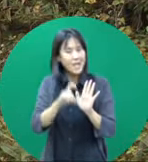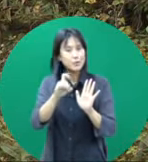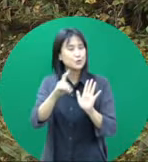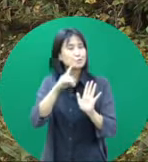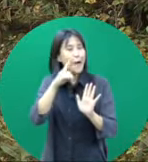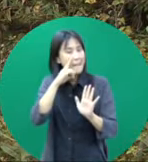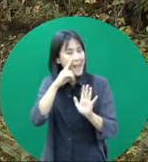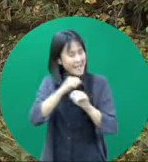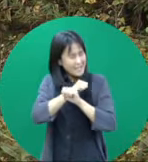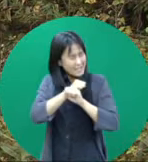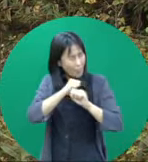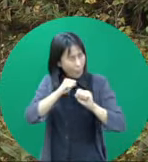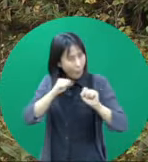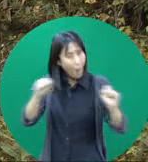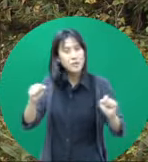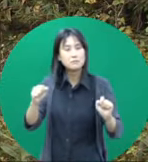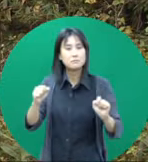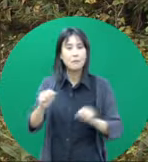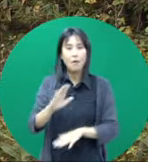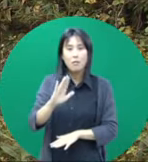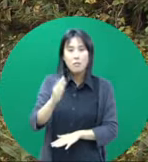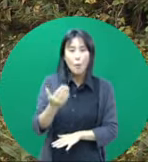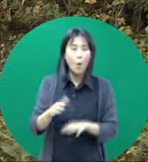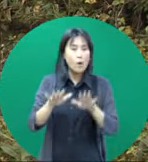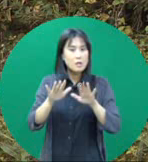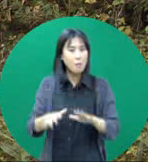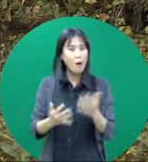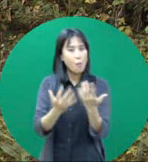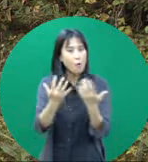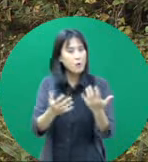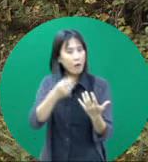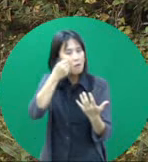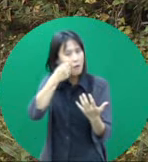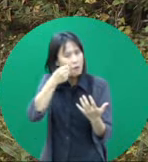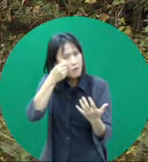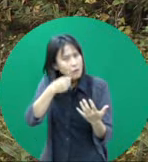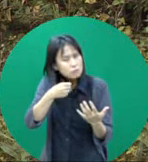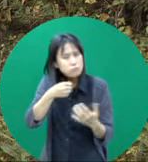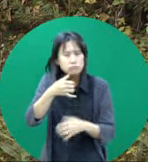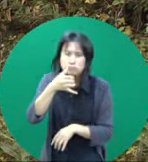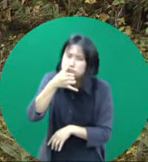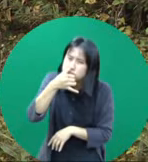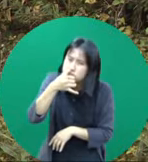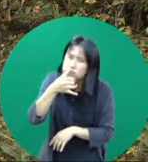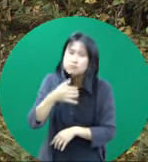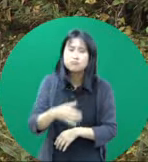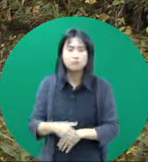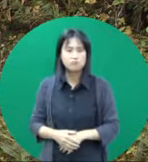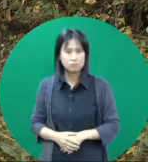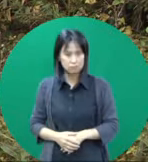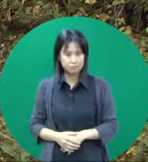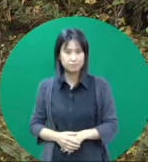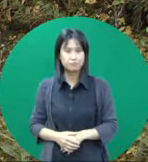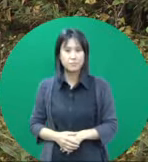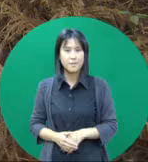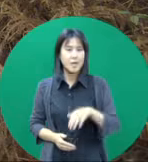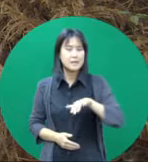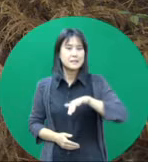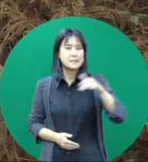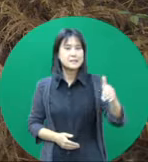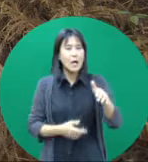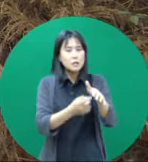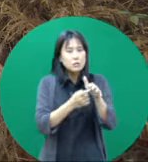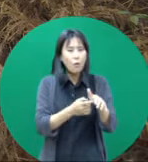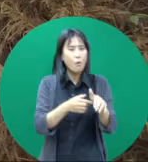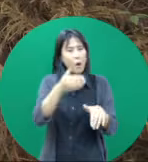72% なんです。これは全国でも10番目の広さ。けれど今その森が泣いています。